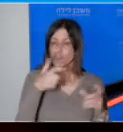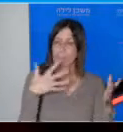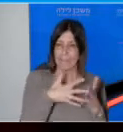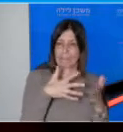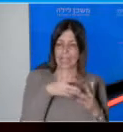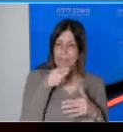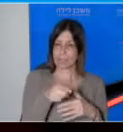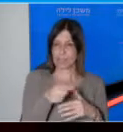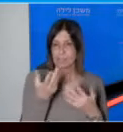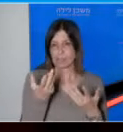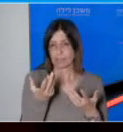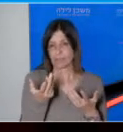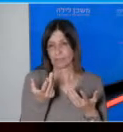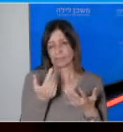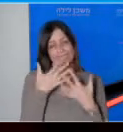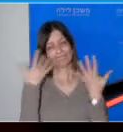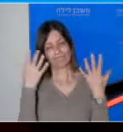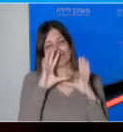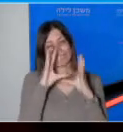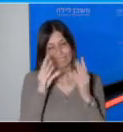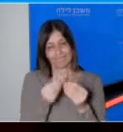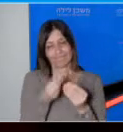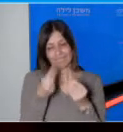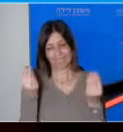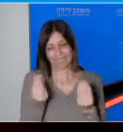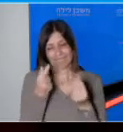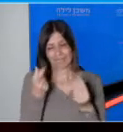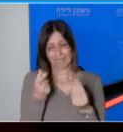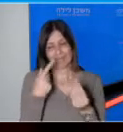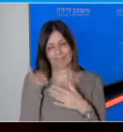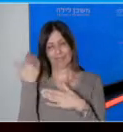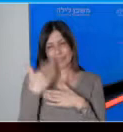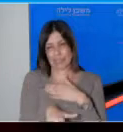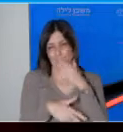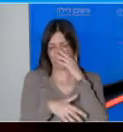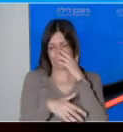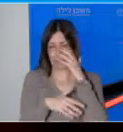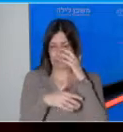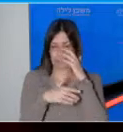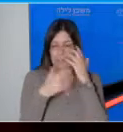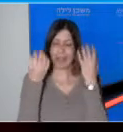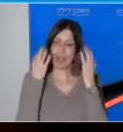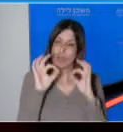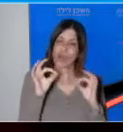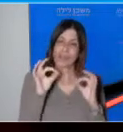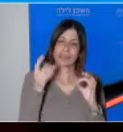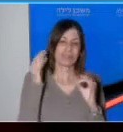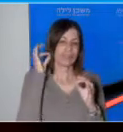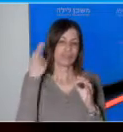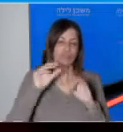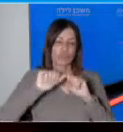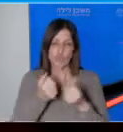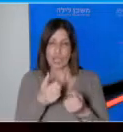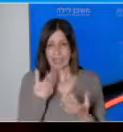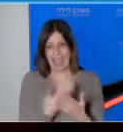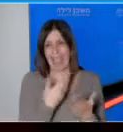ואין ספק שכל הבאז הזה הוא בסוף לכבוד מישהי ששיבשה ראיות,